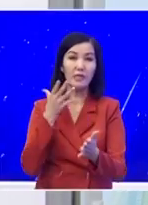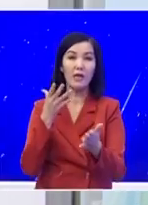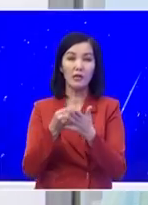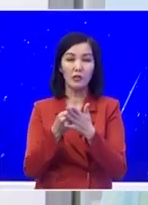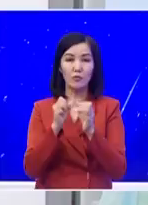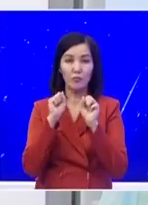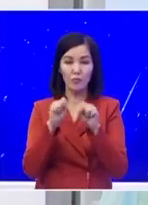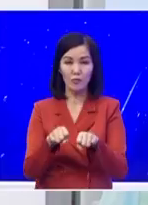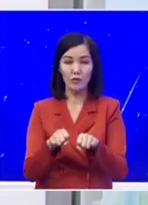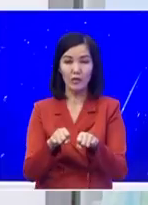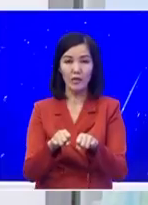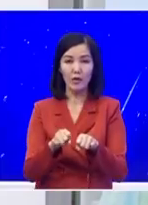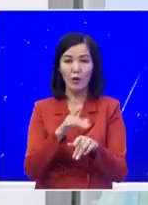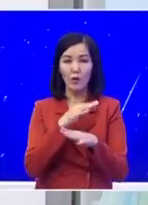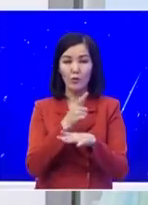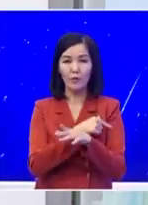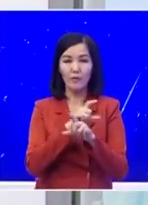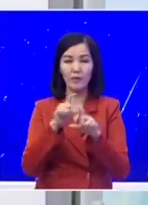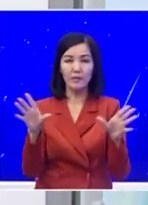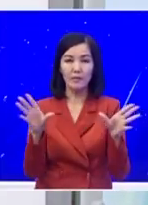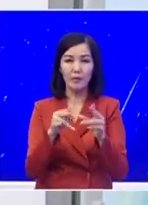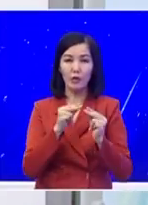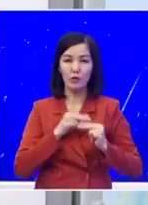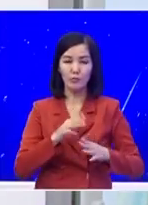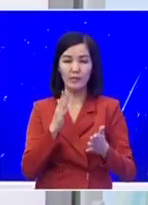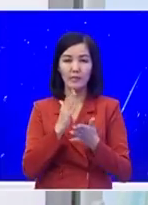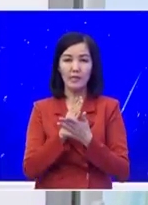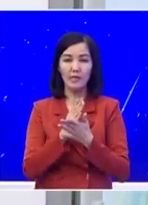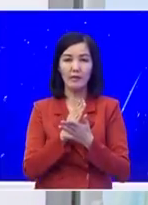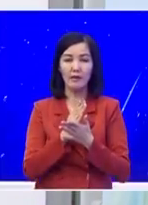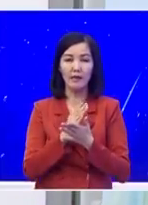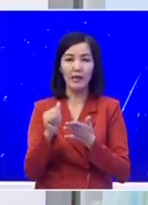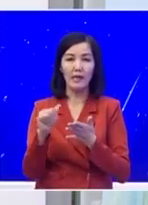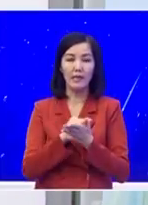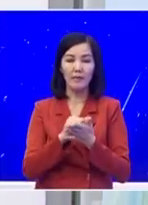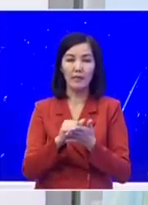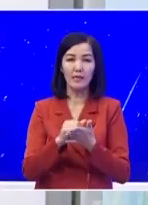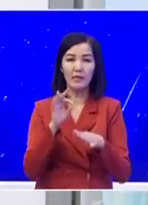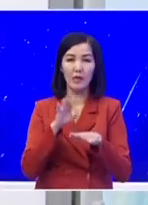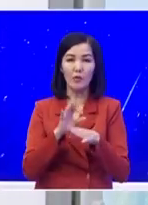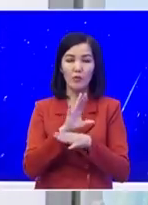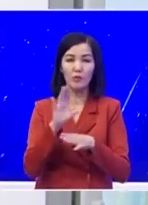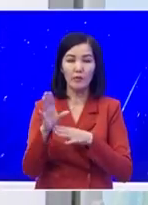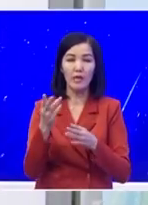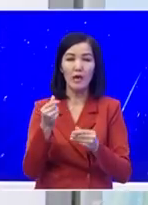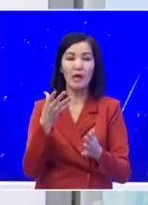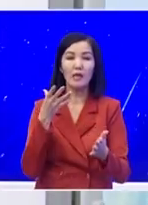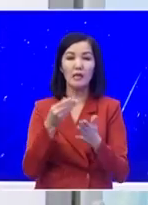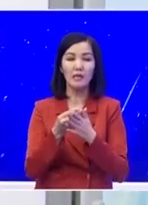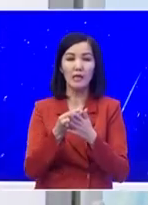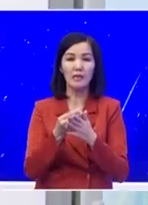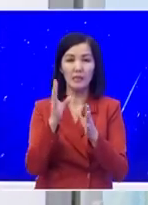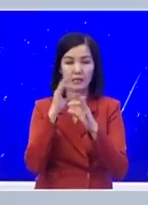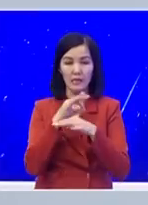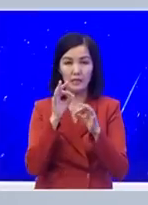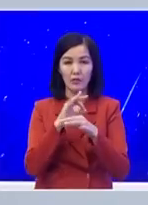Бізбен көптеген медицина мекемелері жұмыс істеп жатыр. Бізге олар көбіне кепілдендірілген науқастарды жібереді. Ақылы түрде тест тапсыру үшін